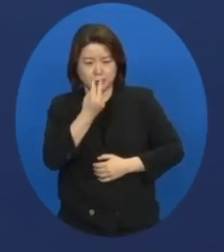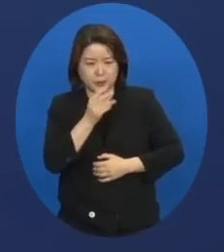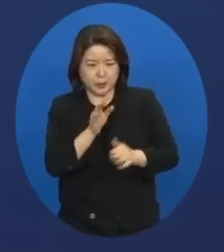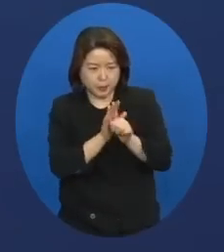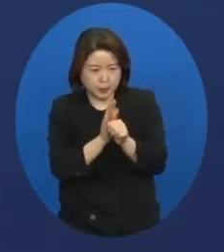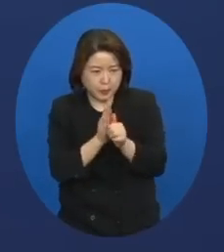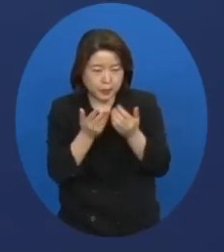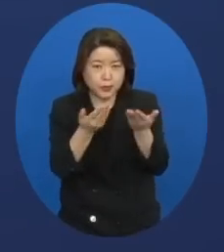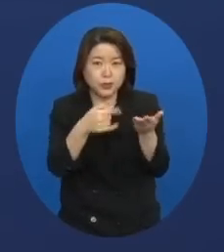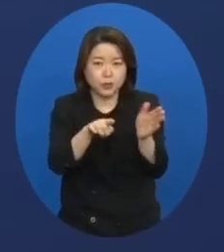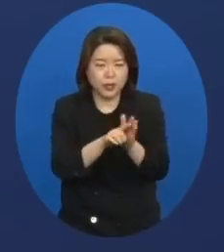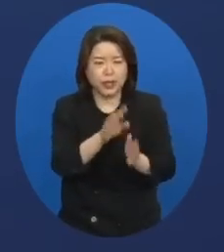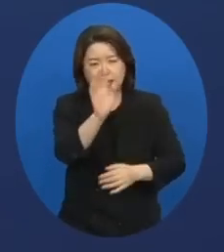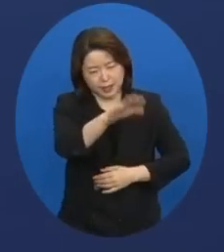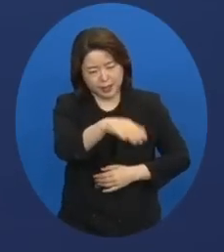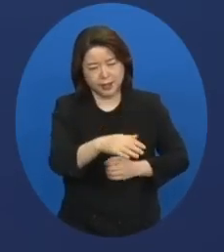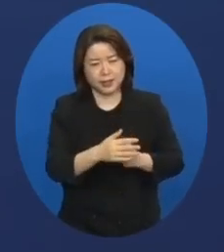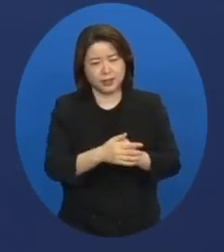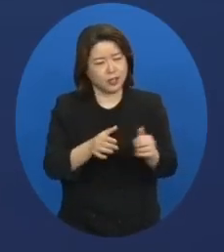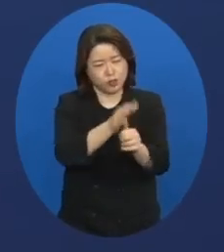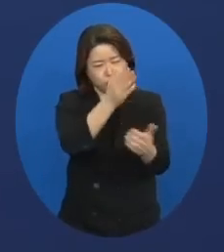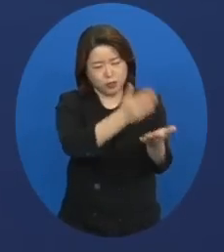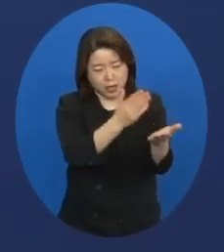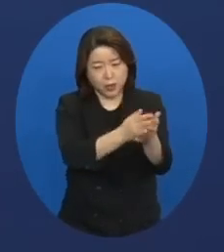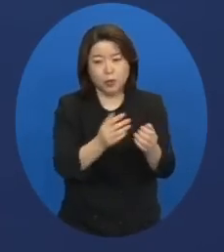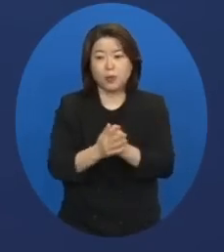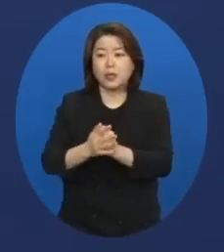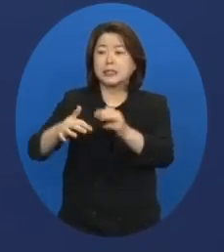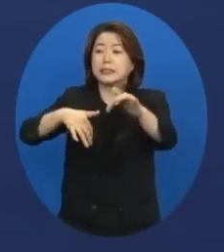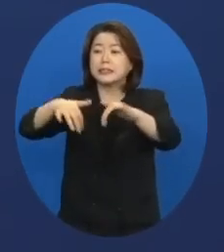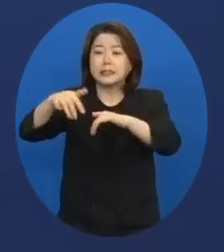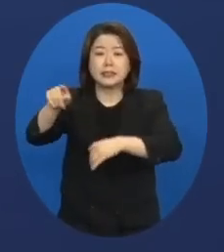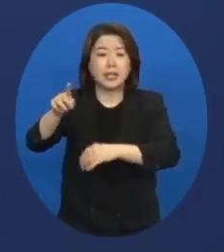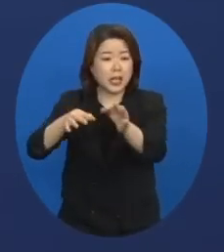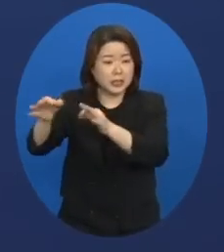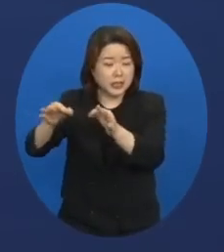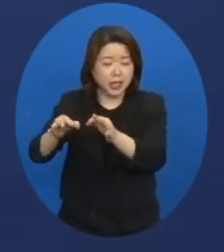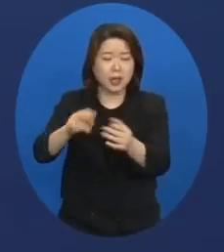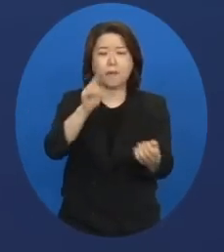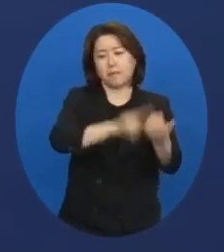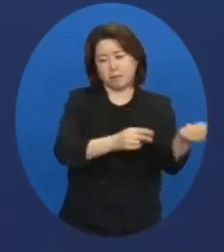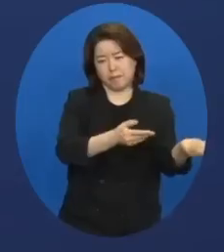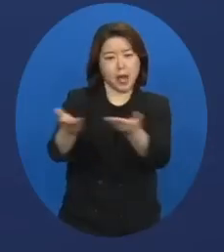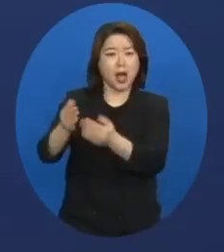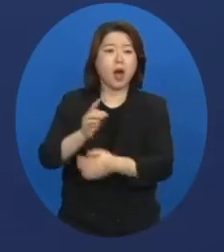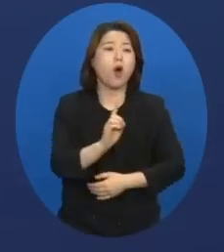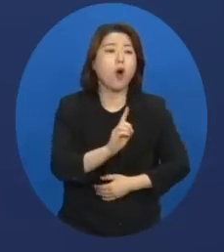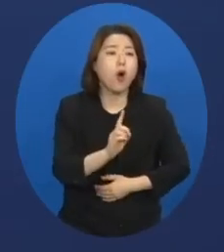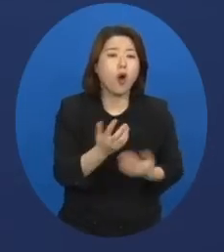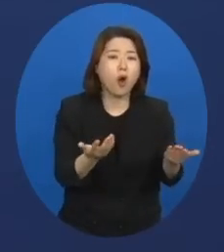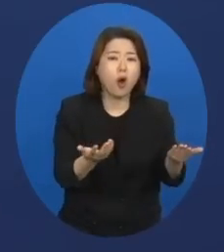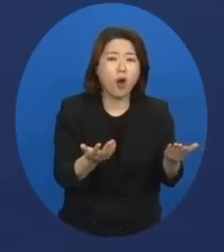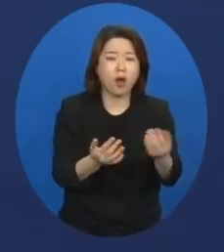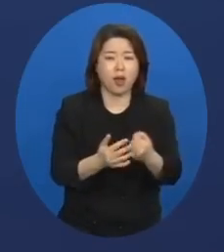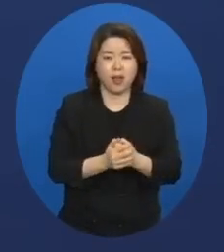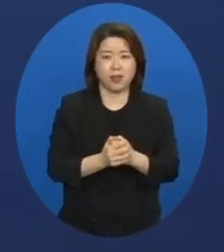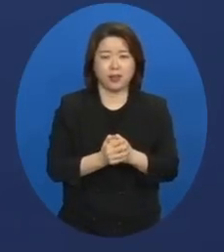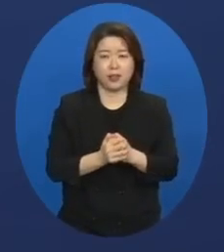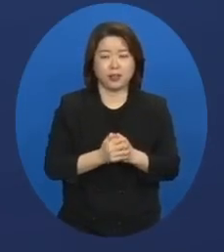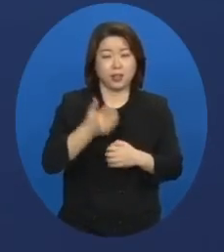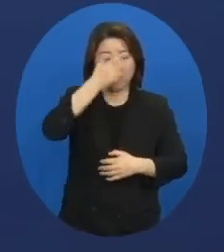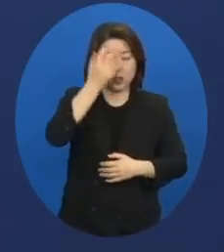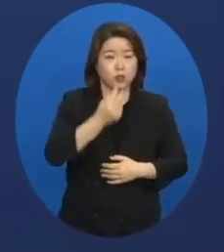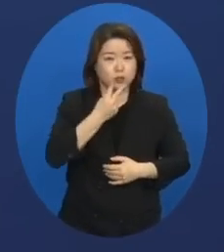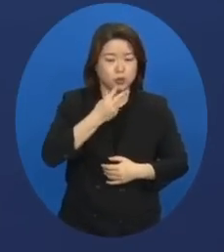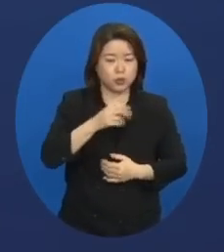우리가 지나가는 상인들에게 이 요셉을 파는 게 낫지 않겠느냐. 그래서 요셉을